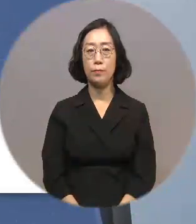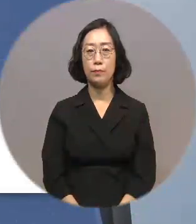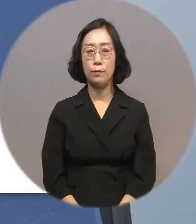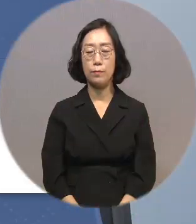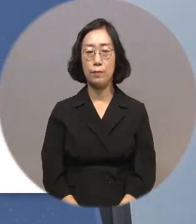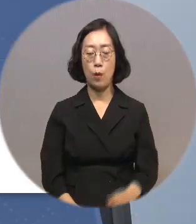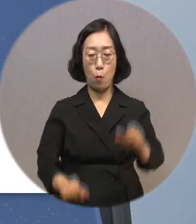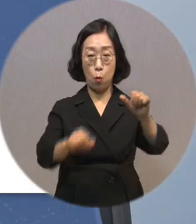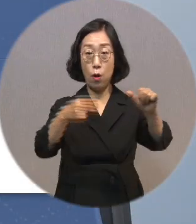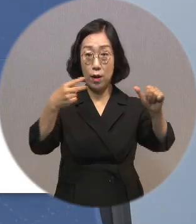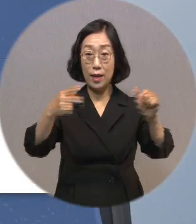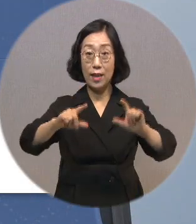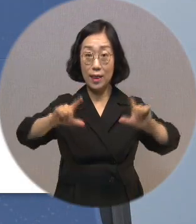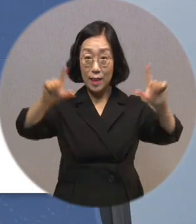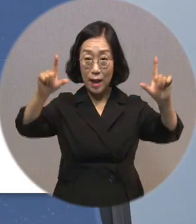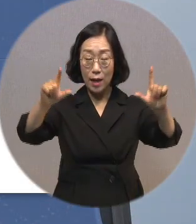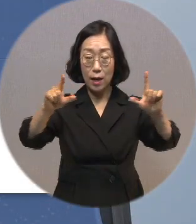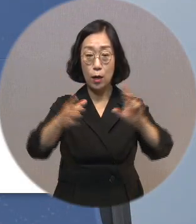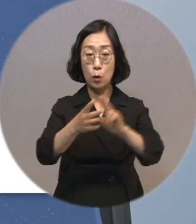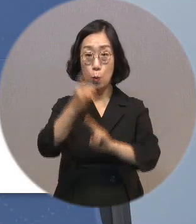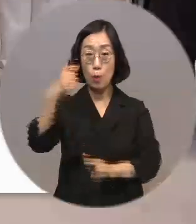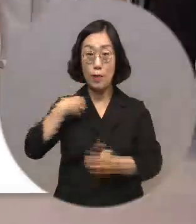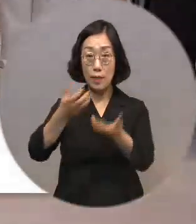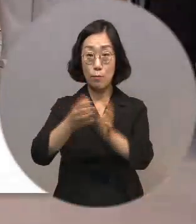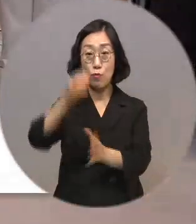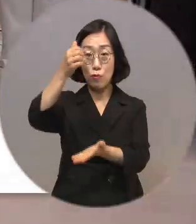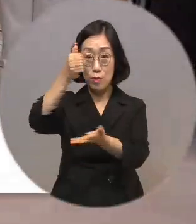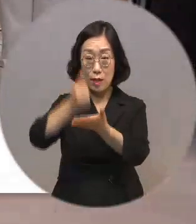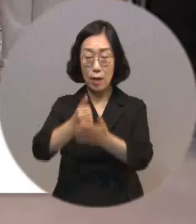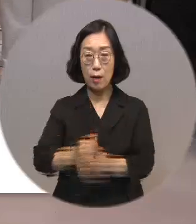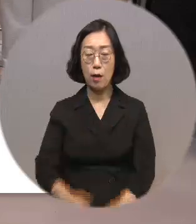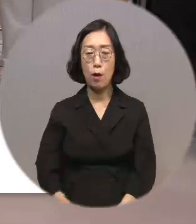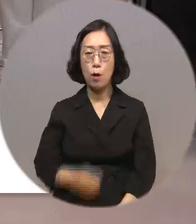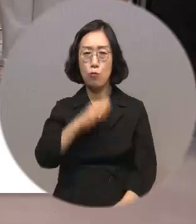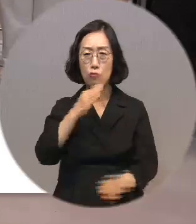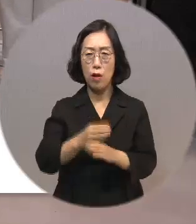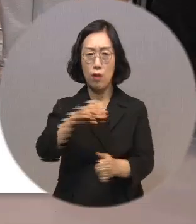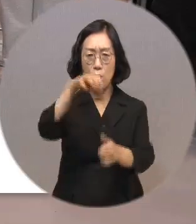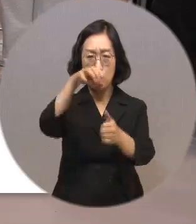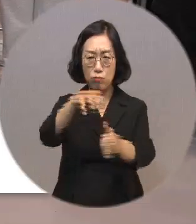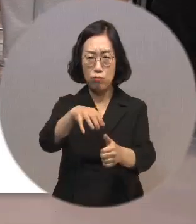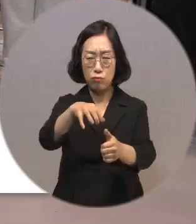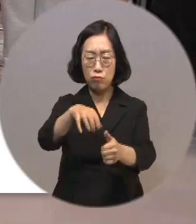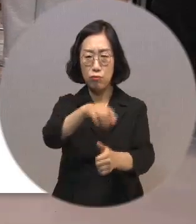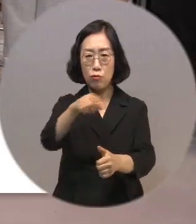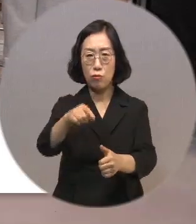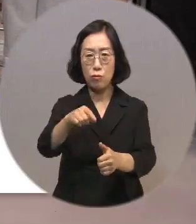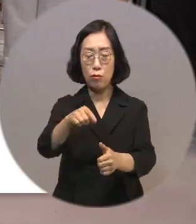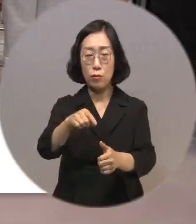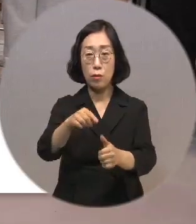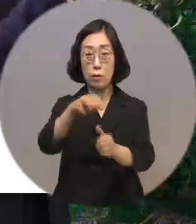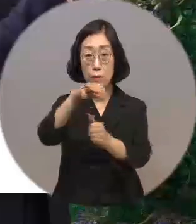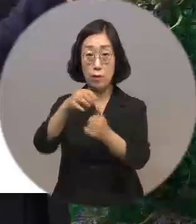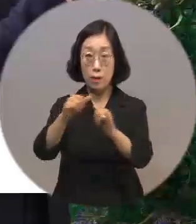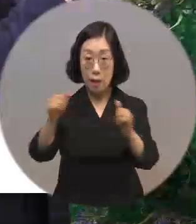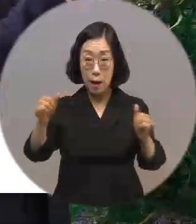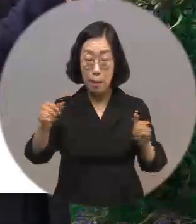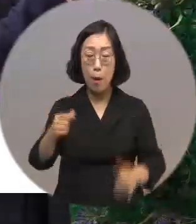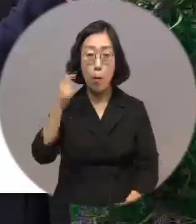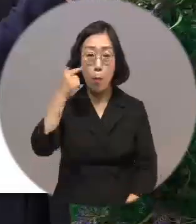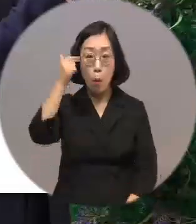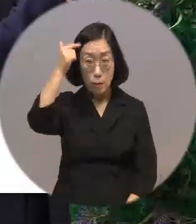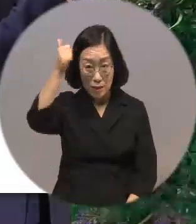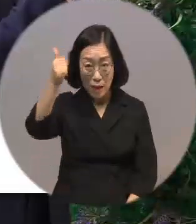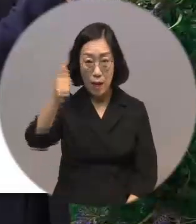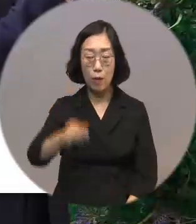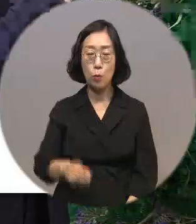지난 2일 김영호 통일부 장관은 북한에 억류된 김정욱, 최충길 선교사의 가족과 이면수 목사, 제임스